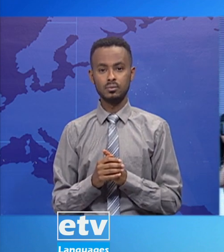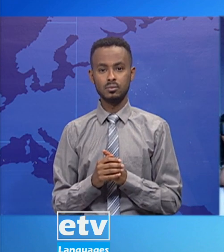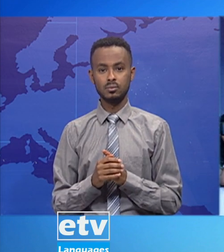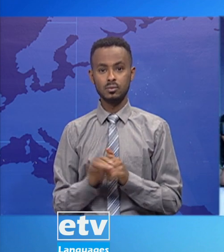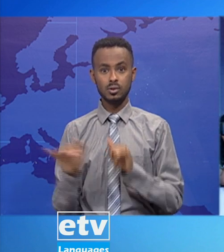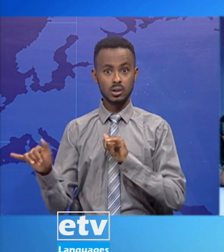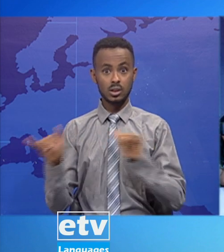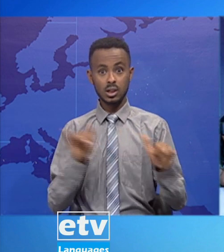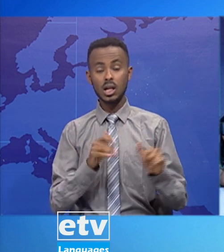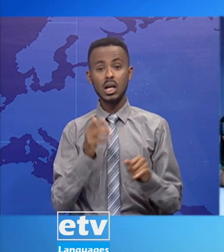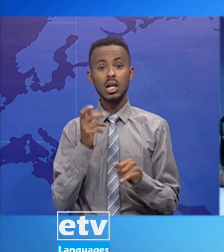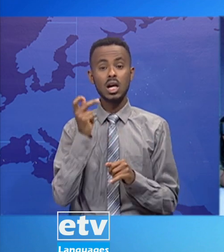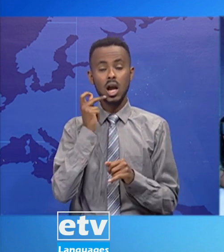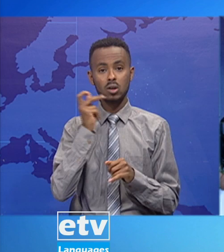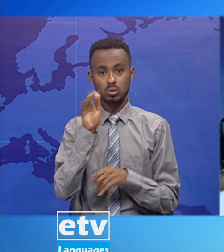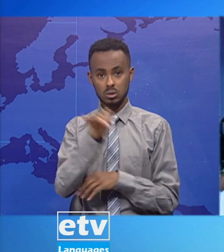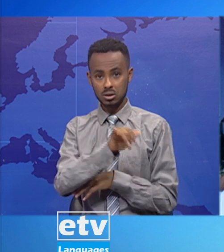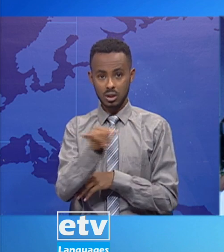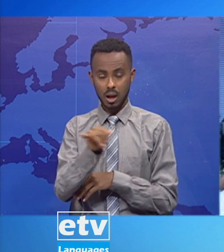እንደ ደራርቱ አይነት